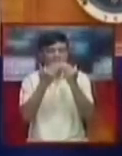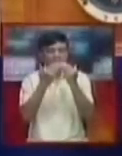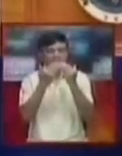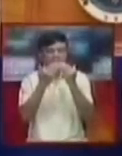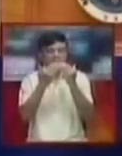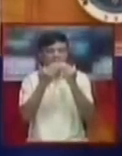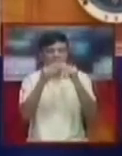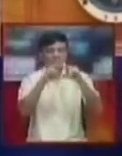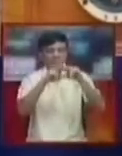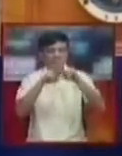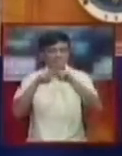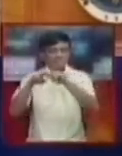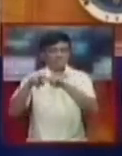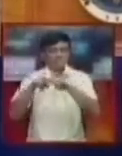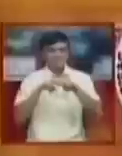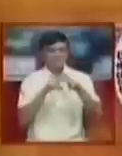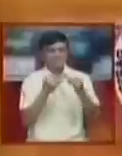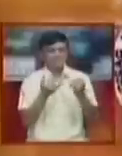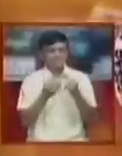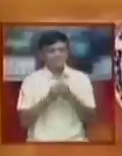Mabuhay tayo lahat. Thank you.